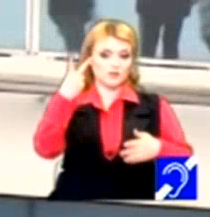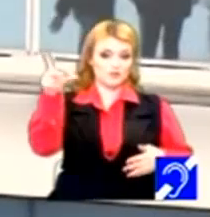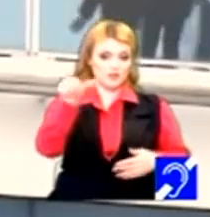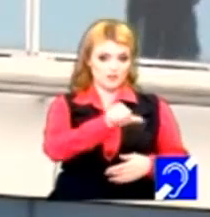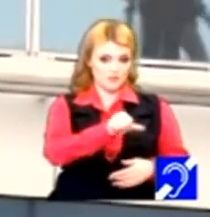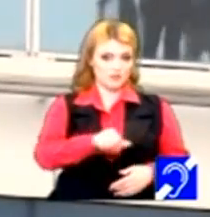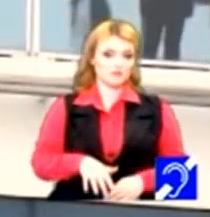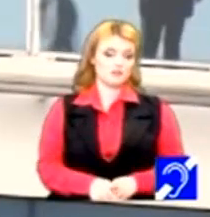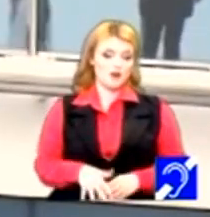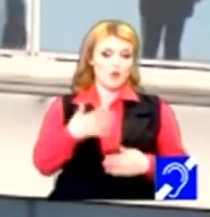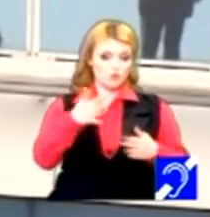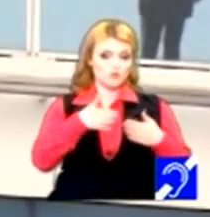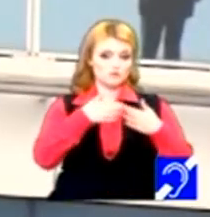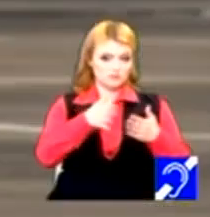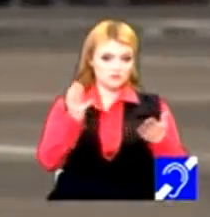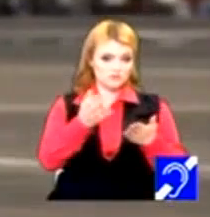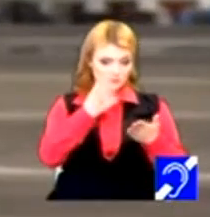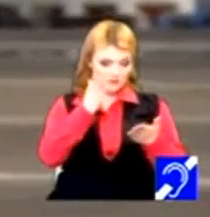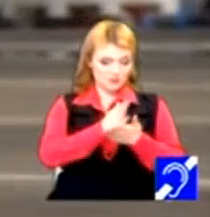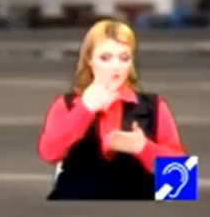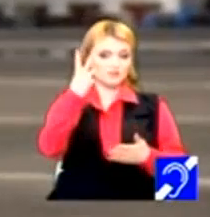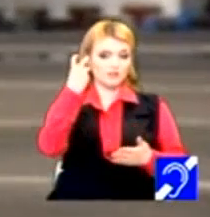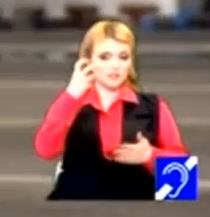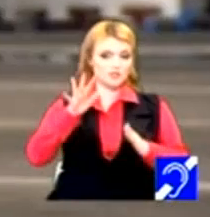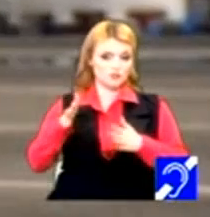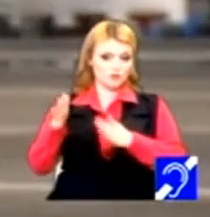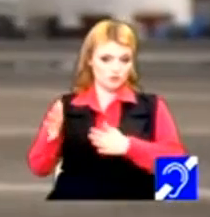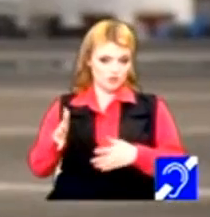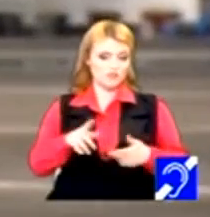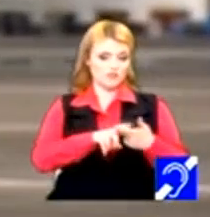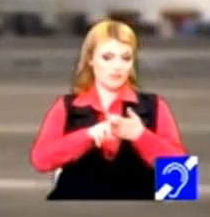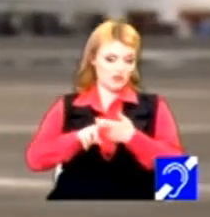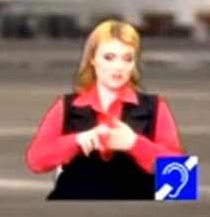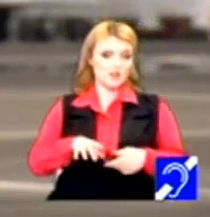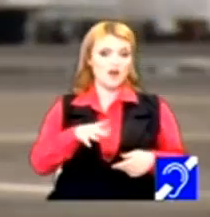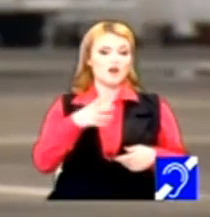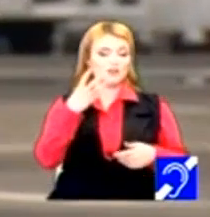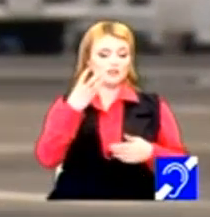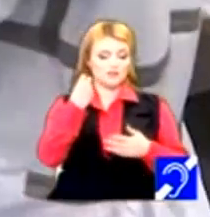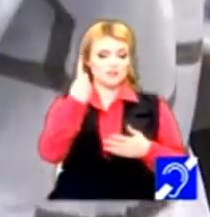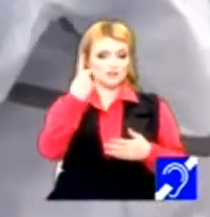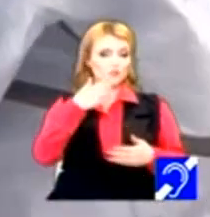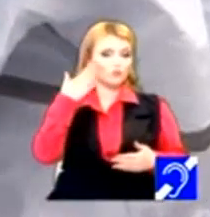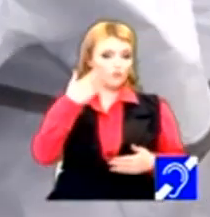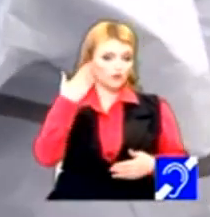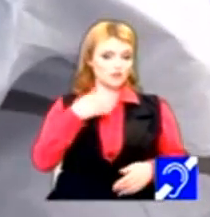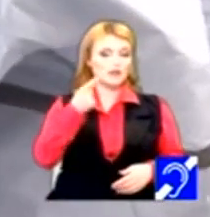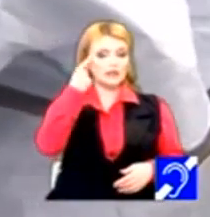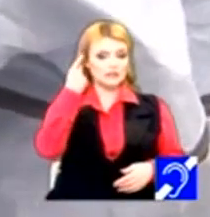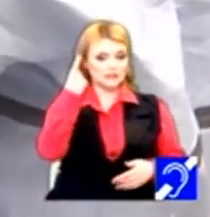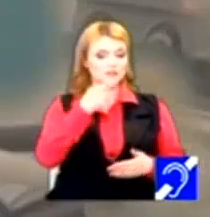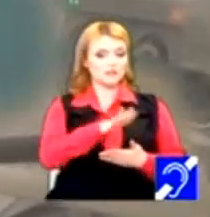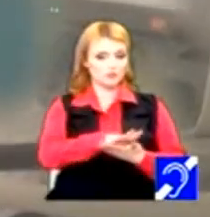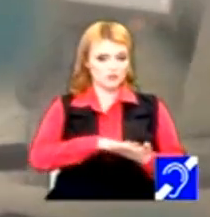peste 200 de cazuri de infectare cu coronavirus, între care și un român, care acum este tratat la un spital din Japonia. În China